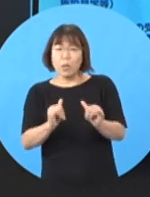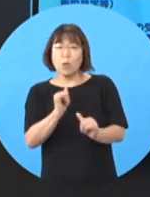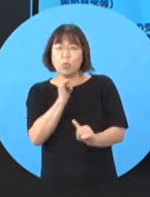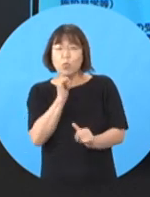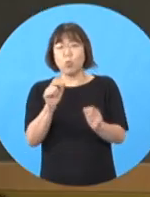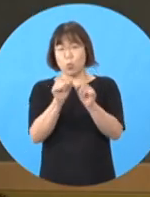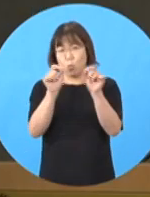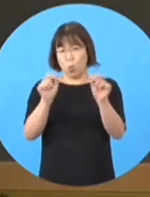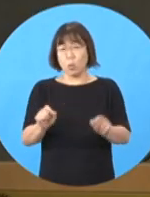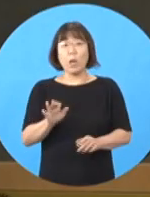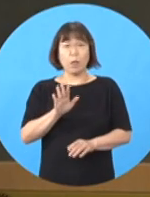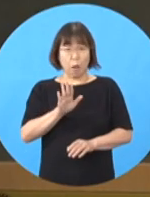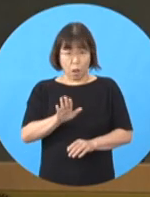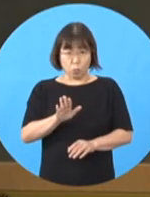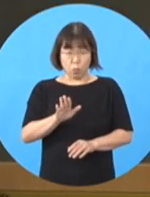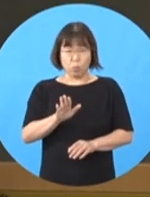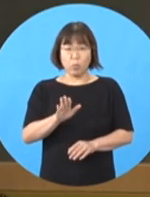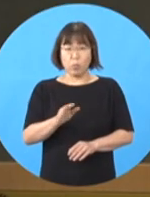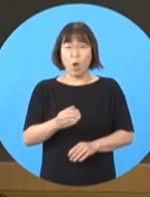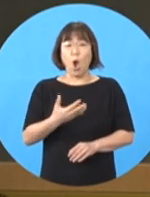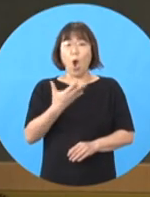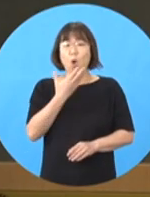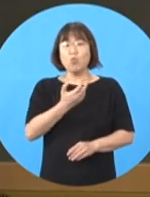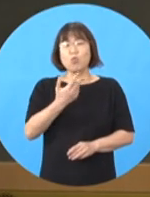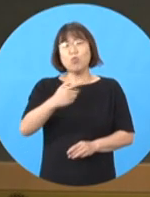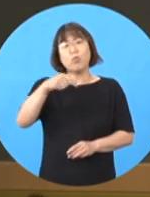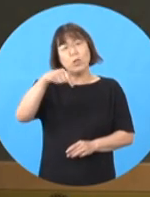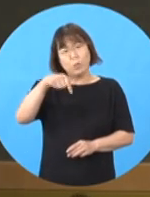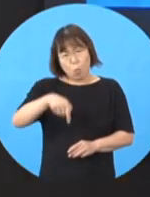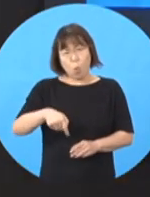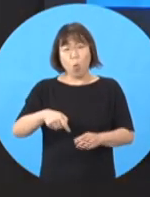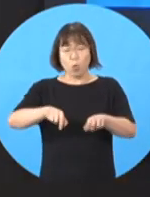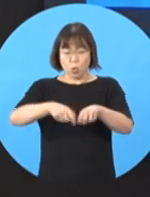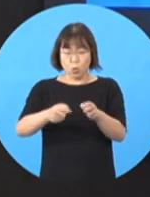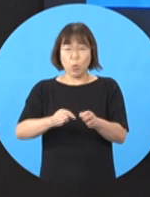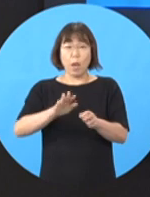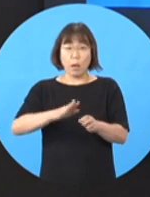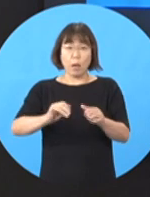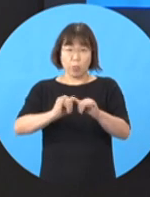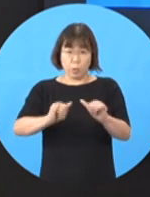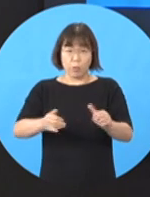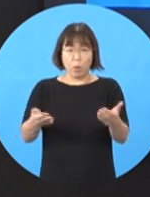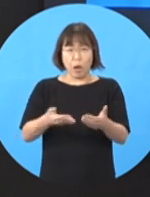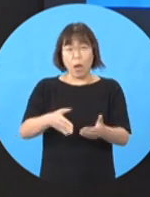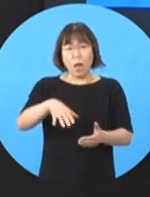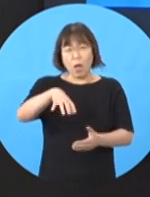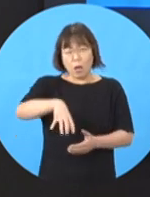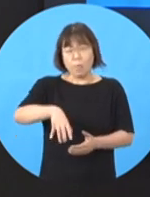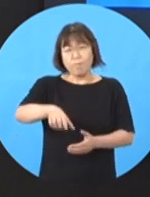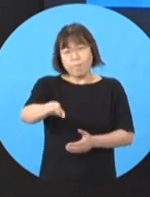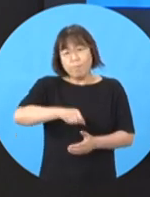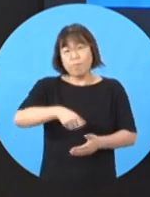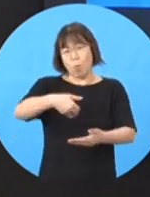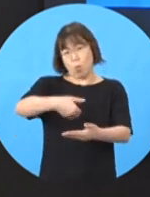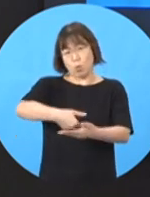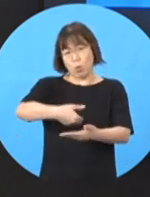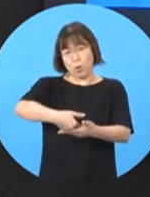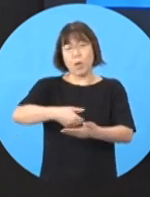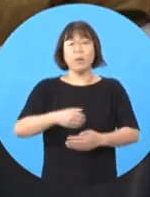。一方、福祉の分野でも障害のある人の働く機会の確保が求められています